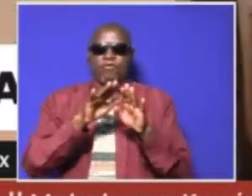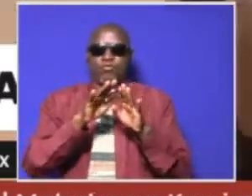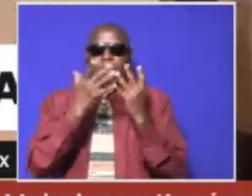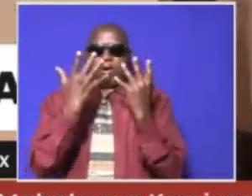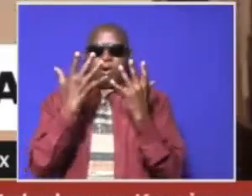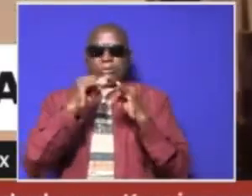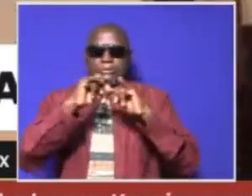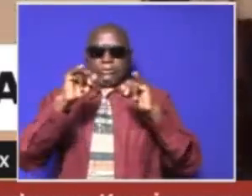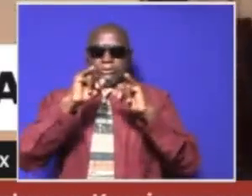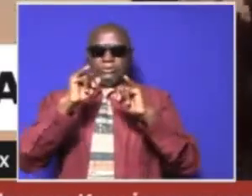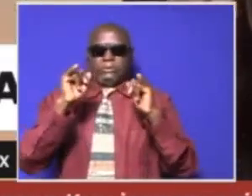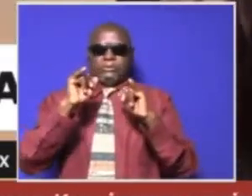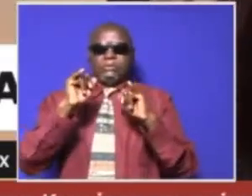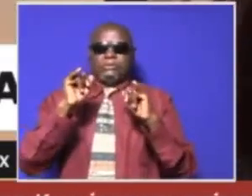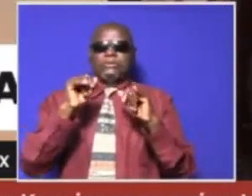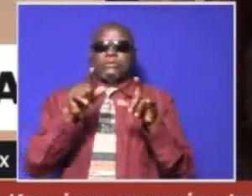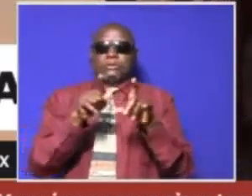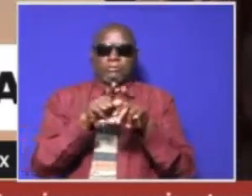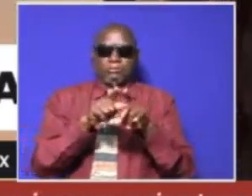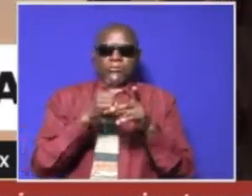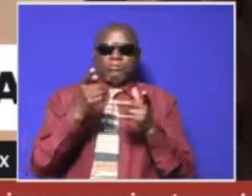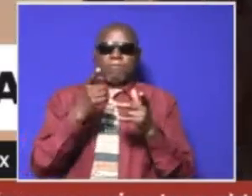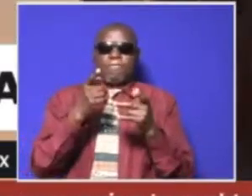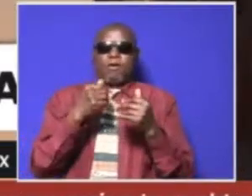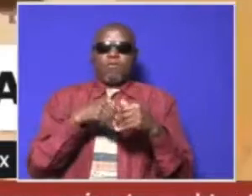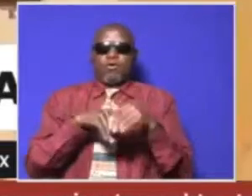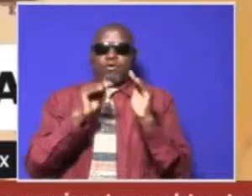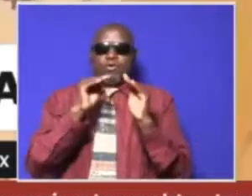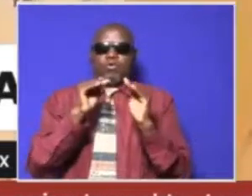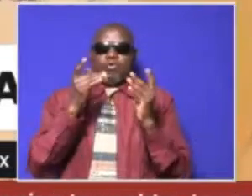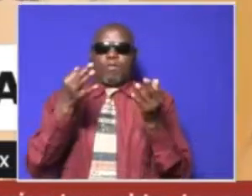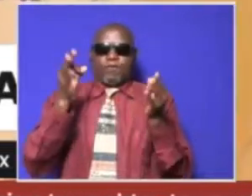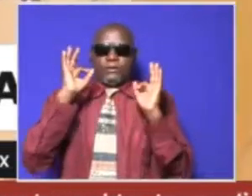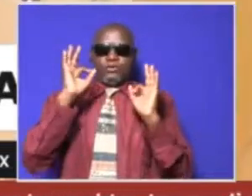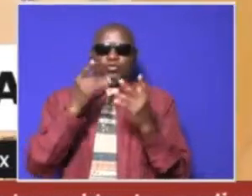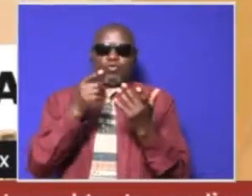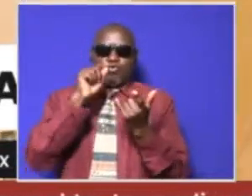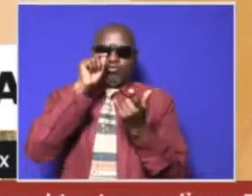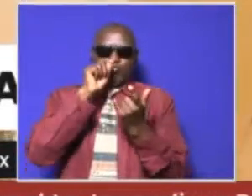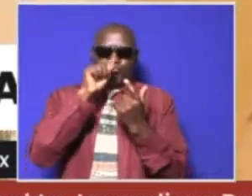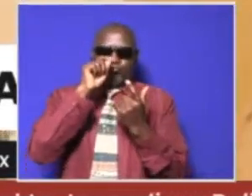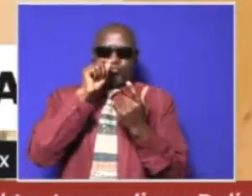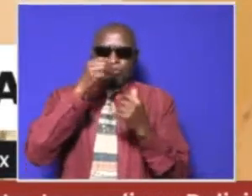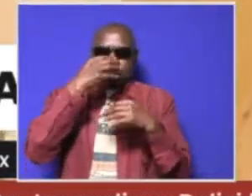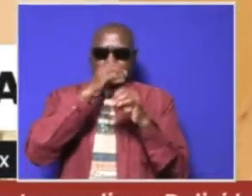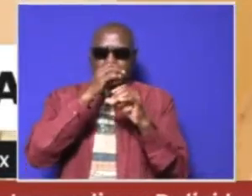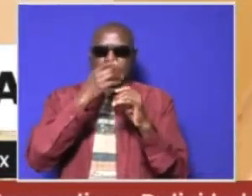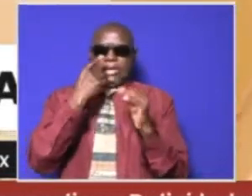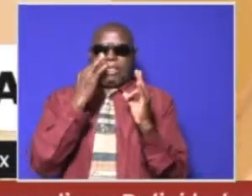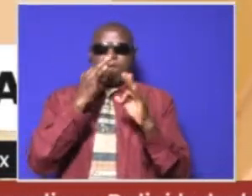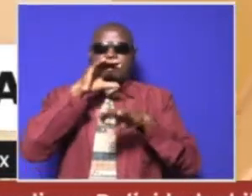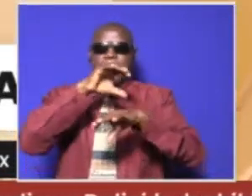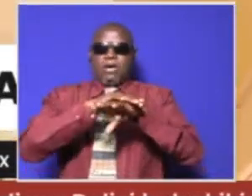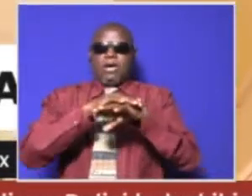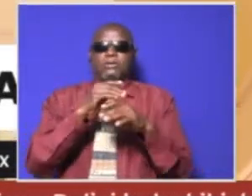hali ya juu, kando na kuwasihi kupitia maeneo rasmi ya kupata vipimo ili kubaini iwapo wameathirika na virusi